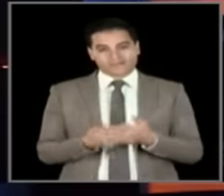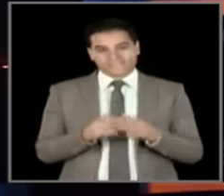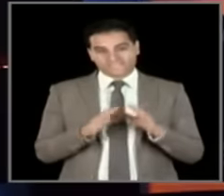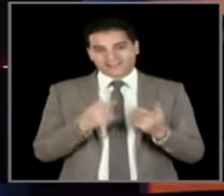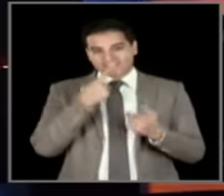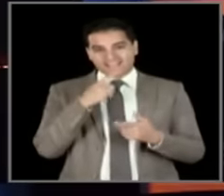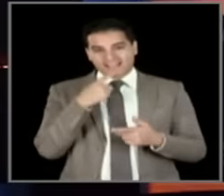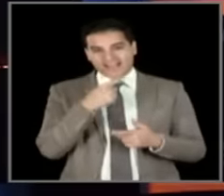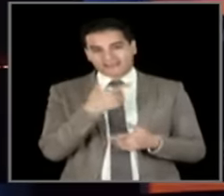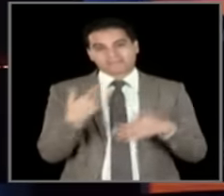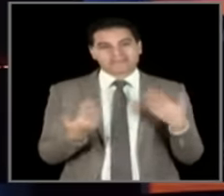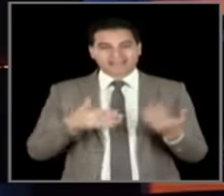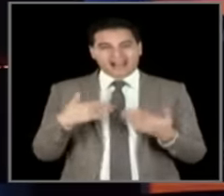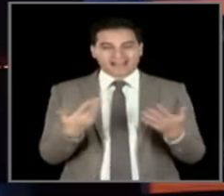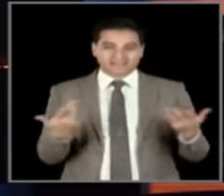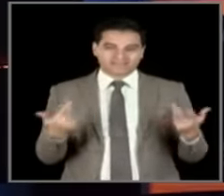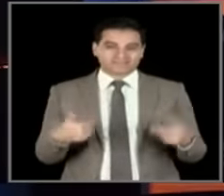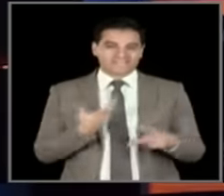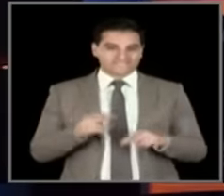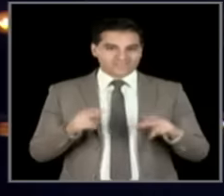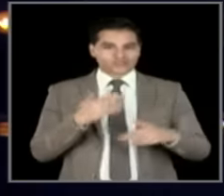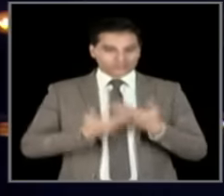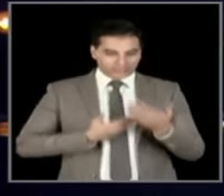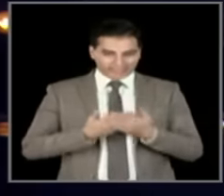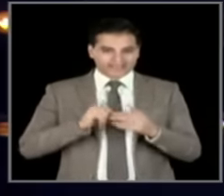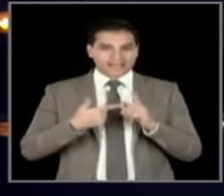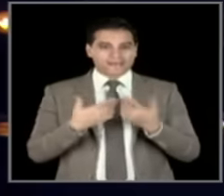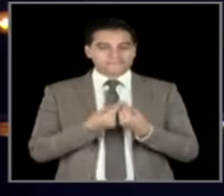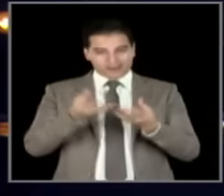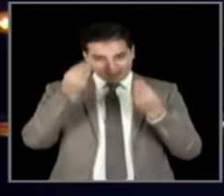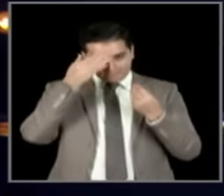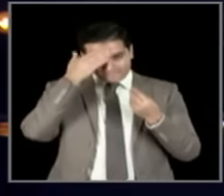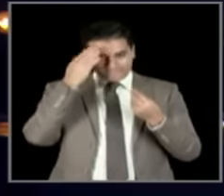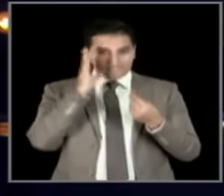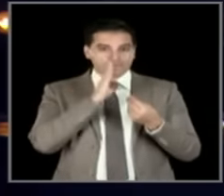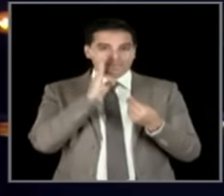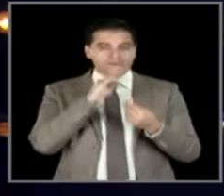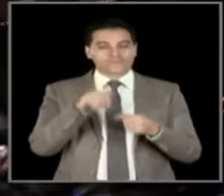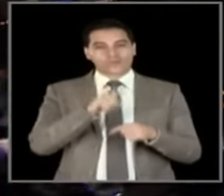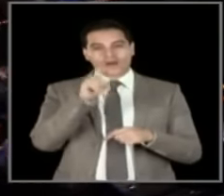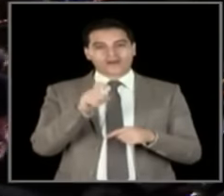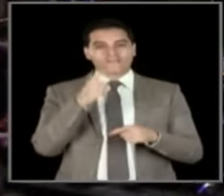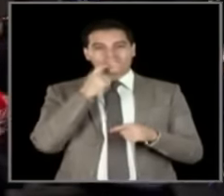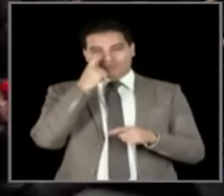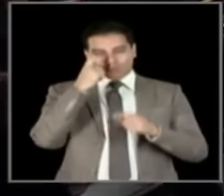بيتدلع. هنخرج فاصل وهنرجع مرة تانية مع فقرة المعرفة والعباقرة.